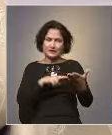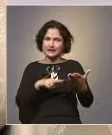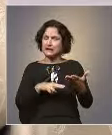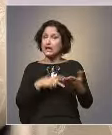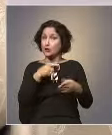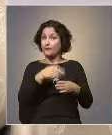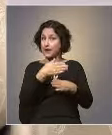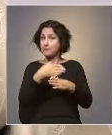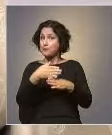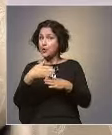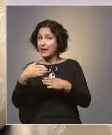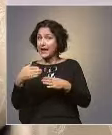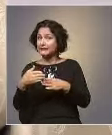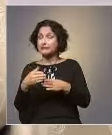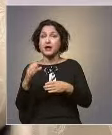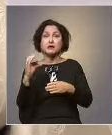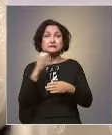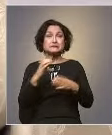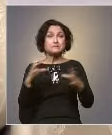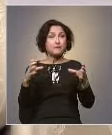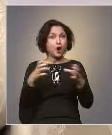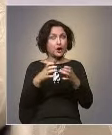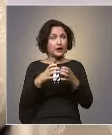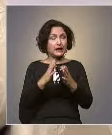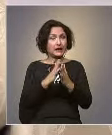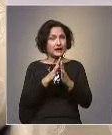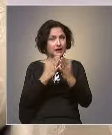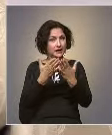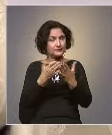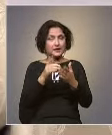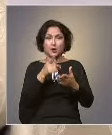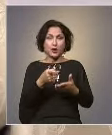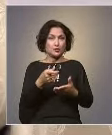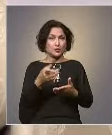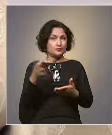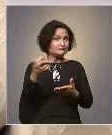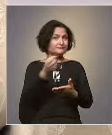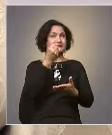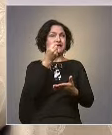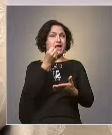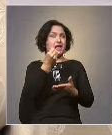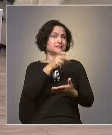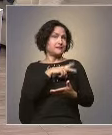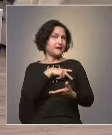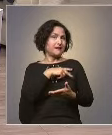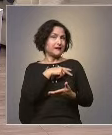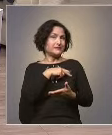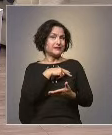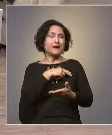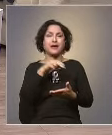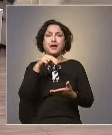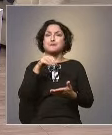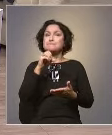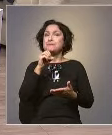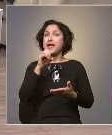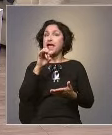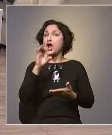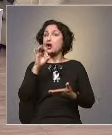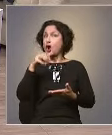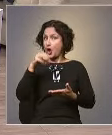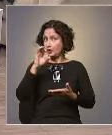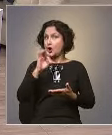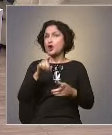разкази, всъщност. Да, на да. Последния сборник, който всъщност е и награда Перото, мисля, тази година. Не само награда Перото, награда Йордан